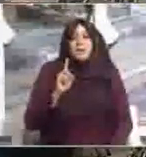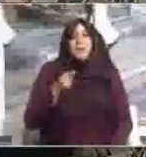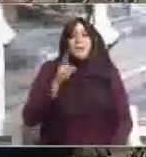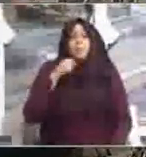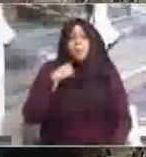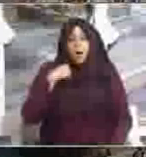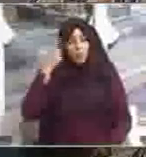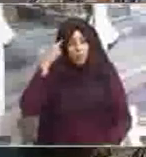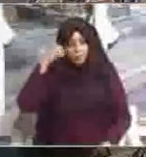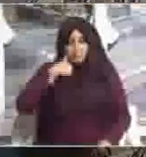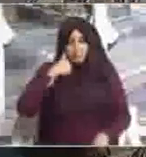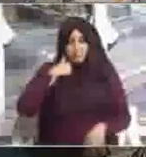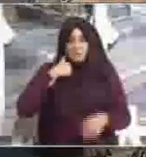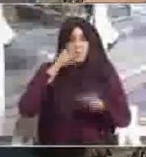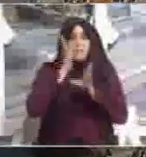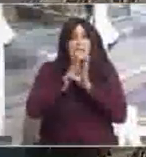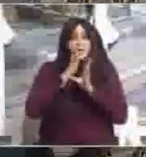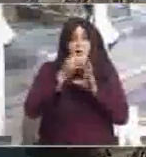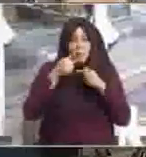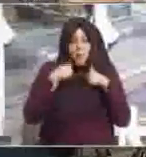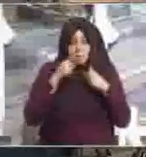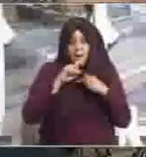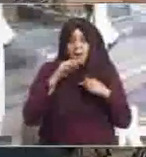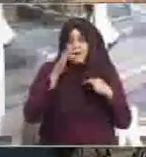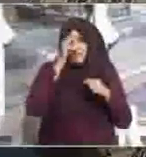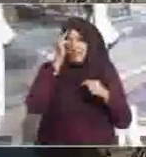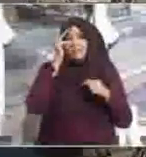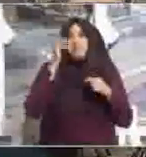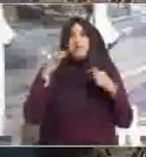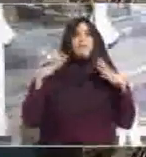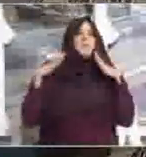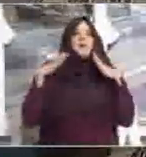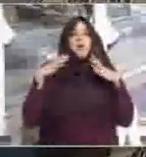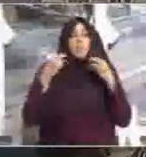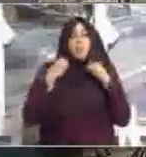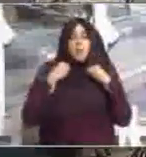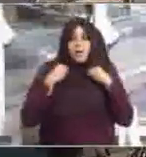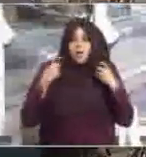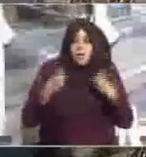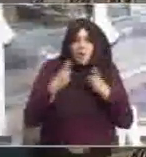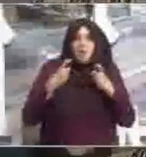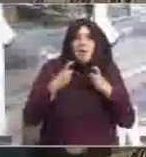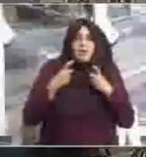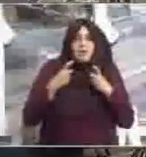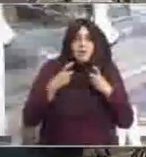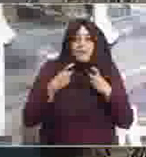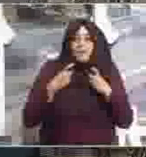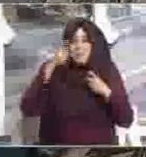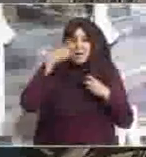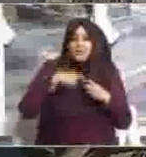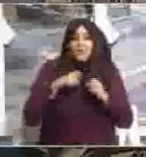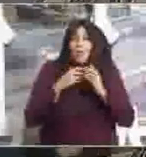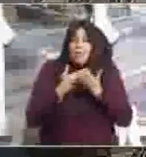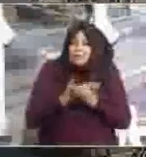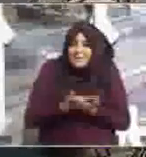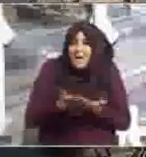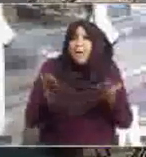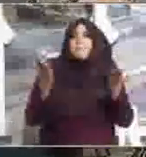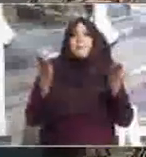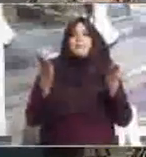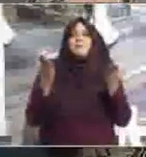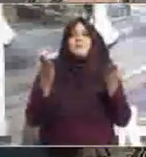ولا حتى وانما باش انه يعني يفرض على نفسه انها تتحط وانها تتواضع